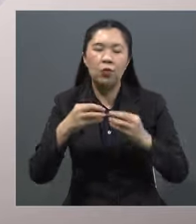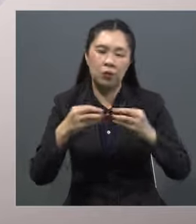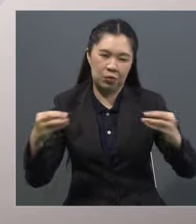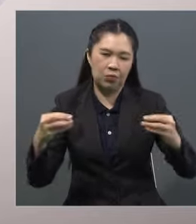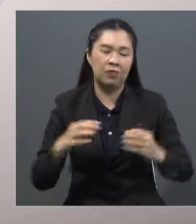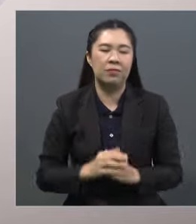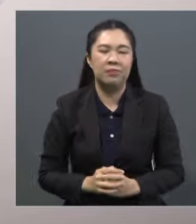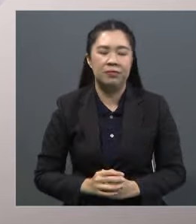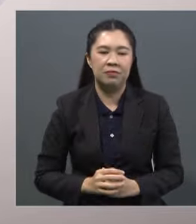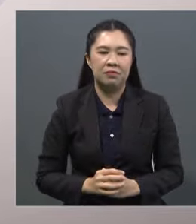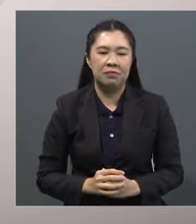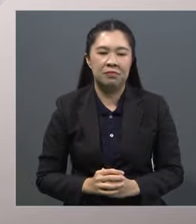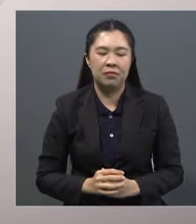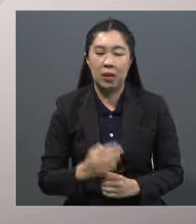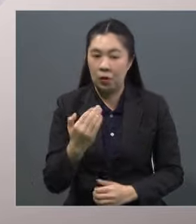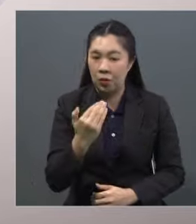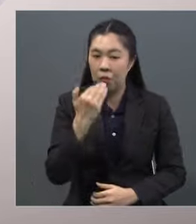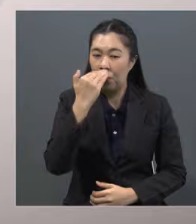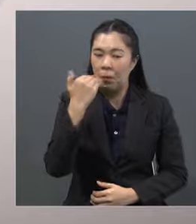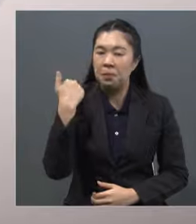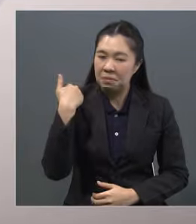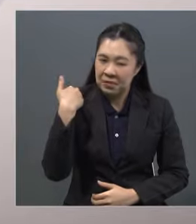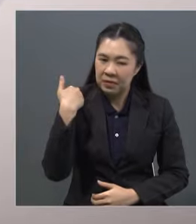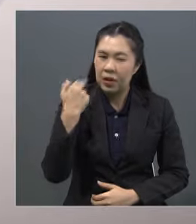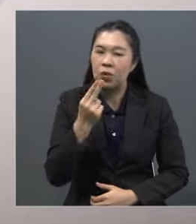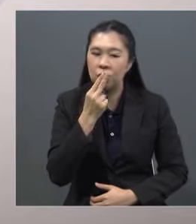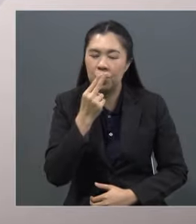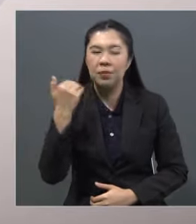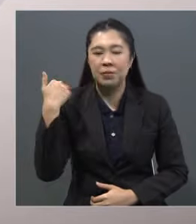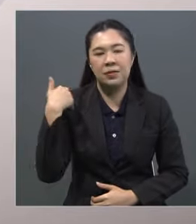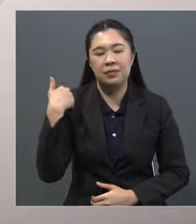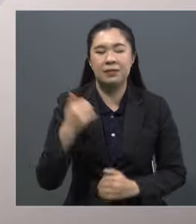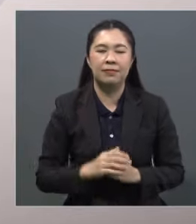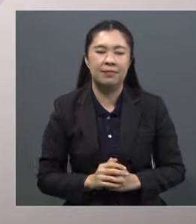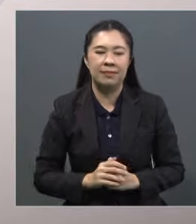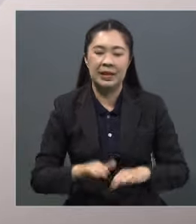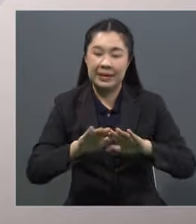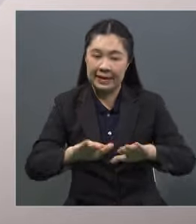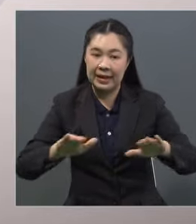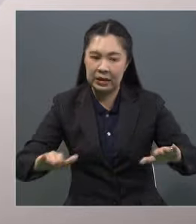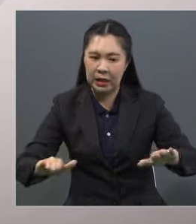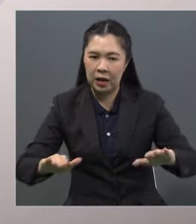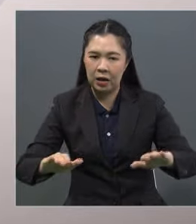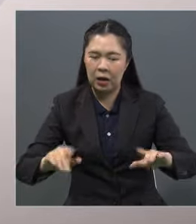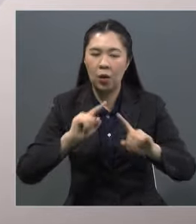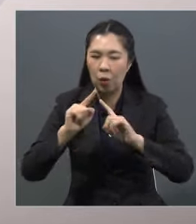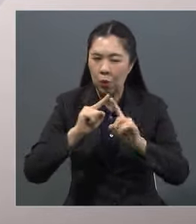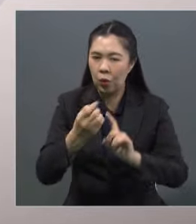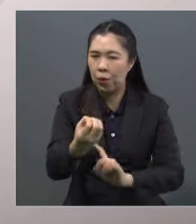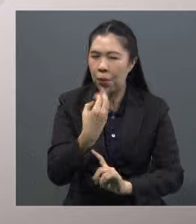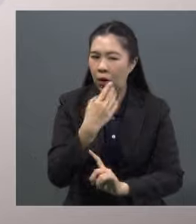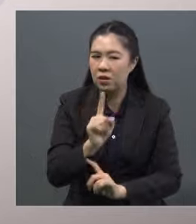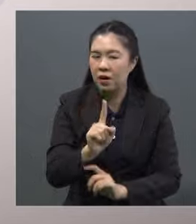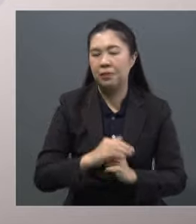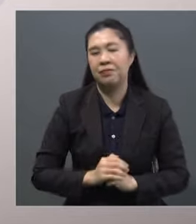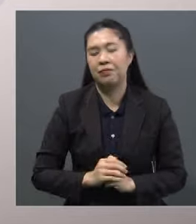ออกมาเนี่ยเขาบอกเลยบางคนบอกดมบางคนออกไปให้สูบแล้วสูบคือหลายคนที่เด็กๆในคลิปนี้เขาพูดเป็นเสียงเดียวกันเลยนะคะพี่ป๋องเขาบอกคุณ